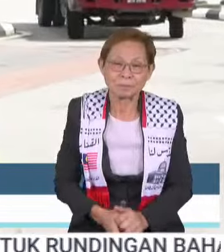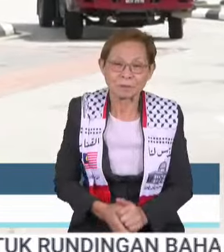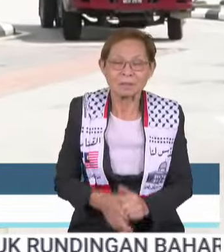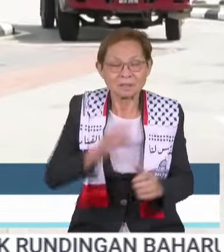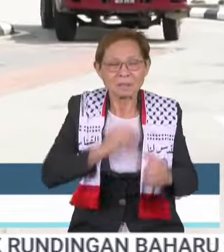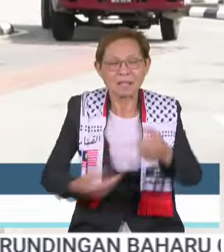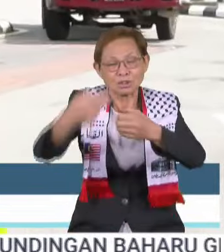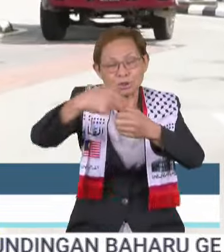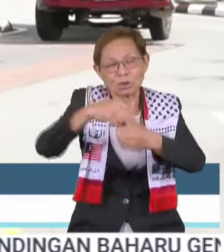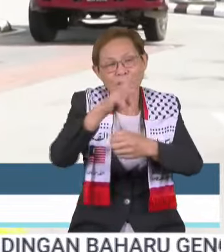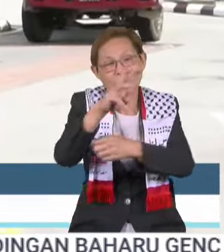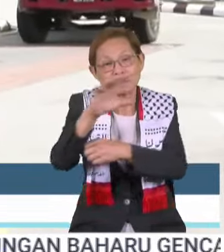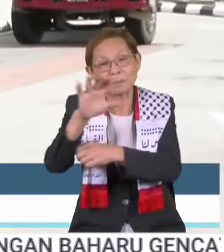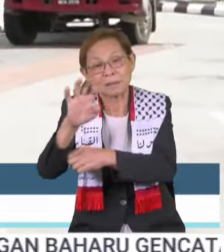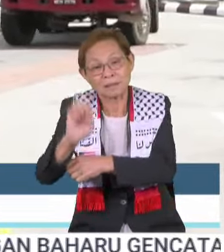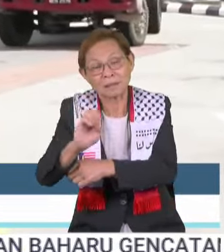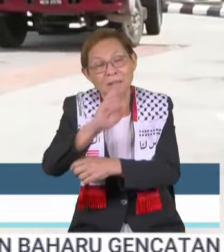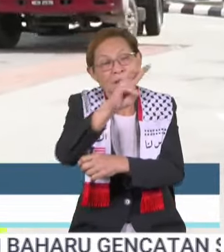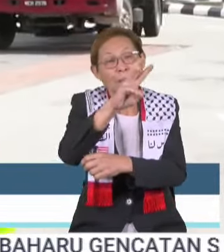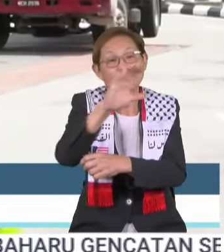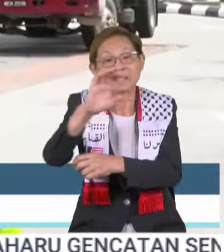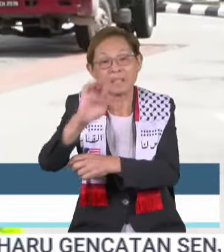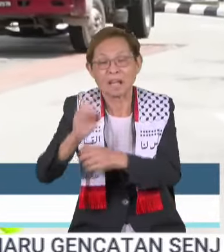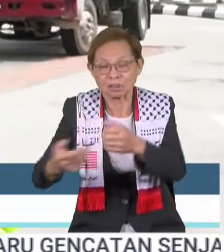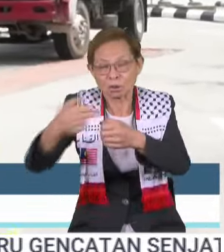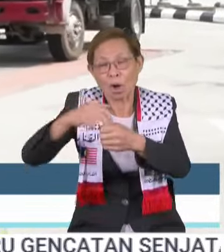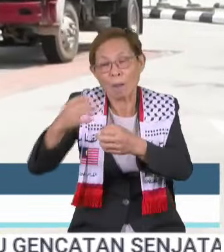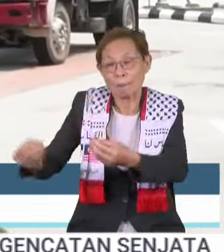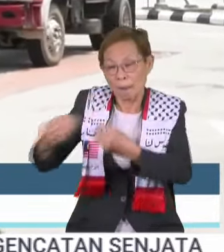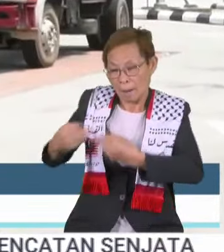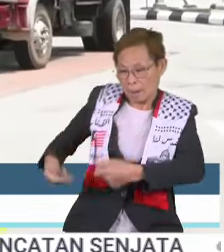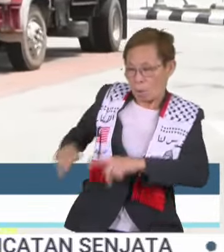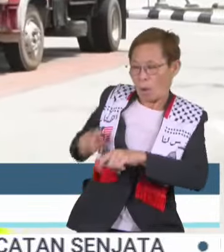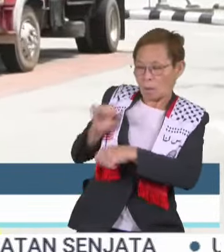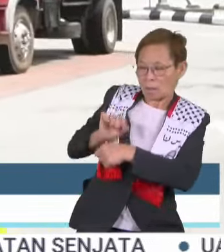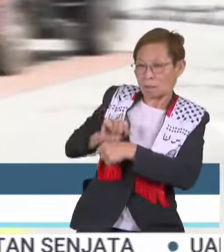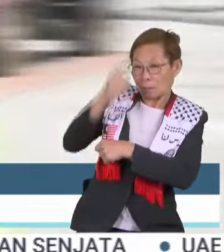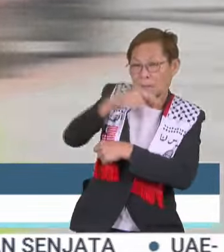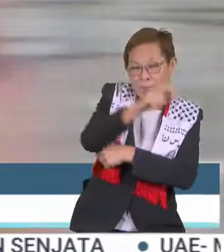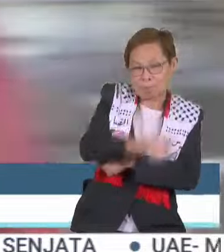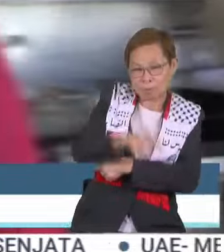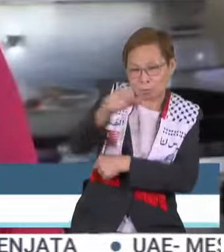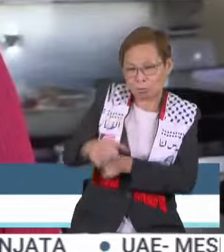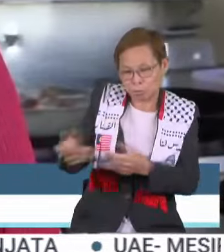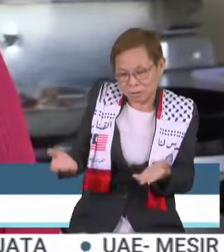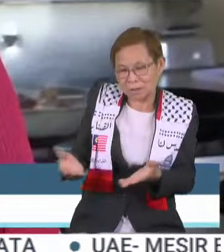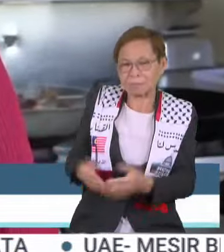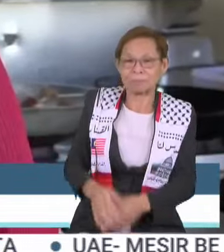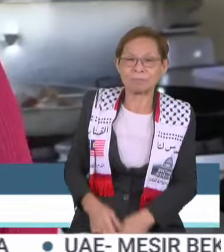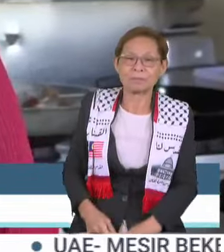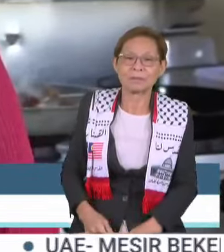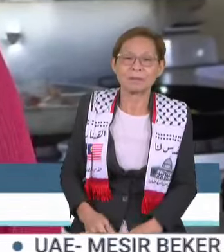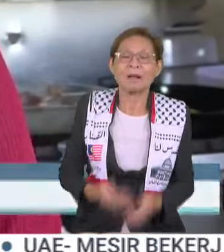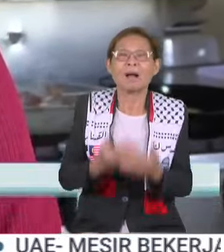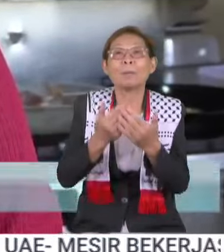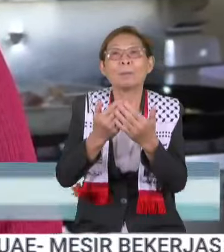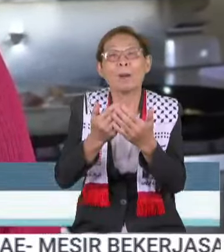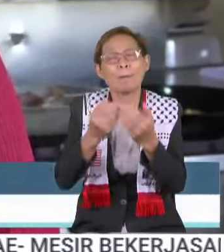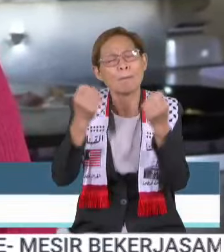Saya join WCE untuk dia memberi peluang pekerjaan bagi penduduk setempat. Alhamdulillah